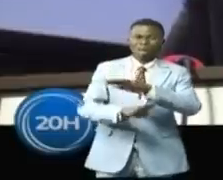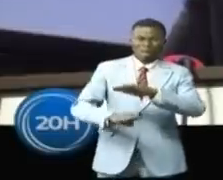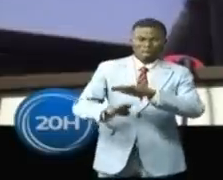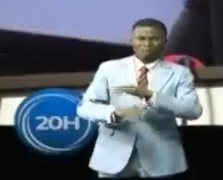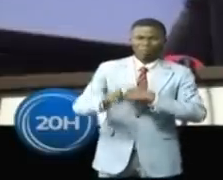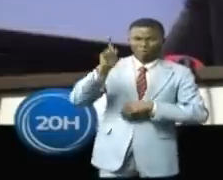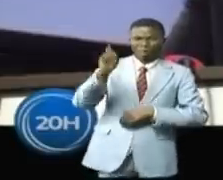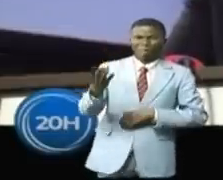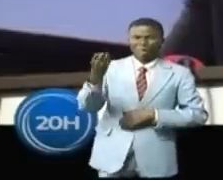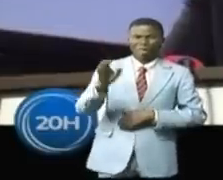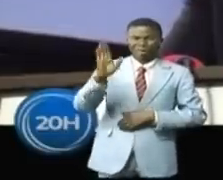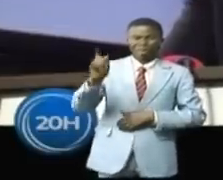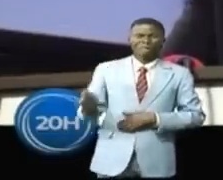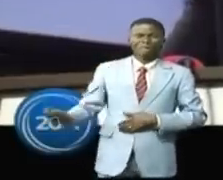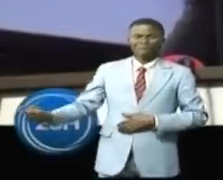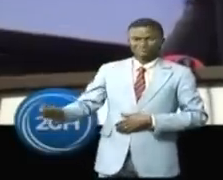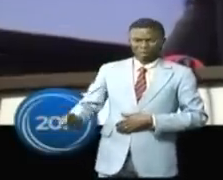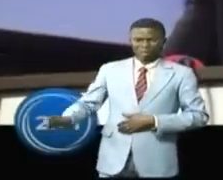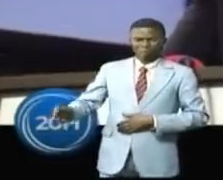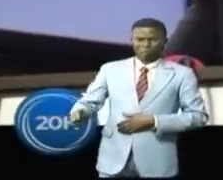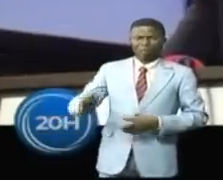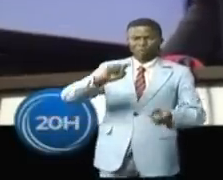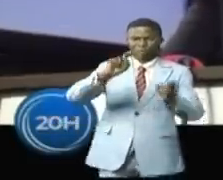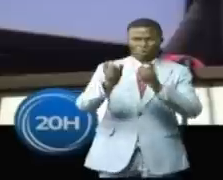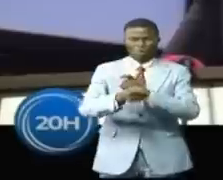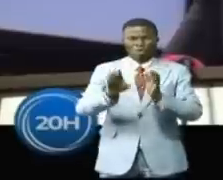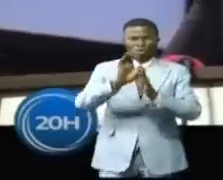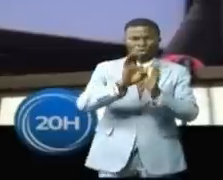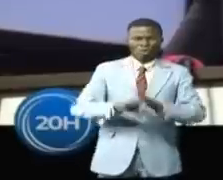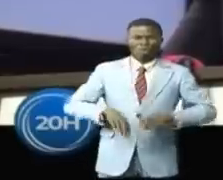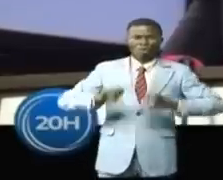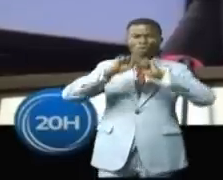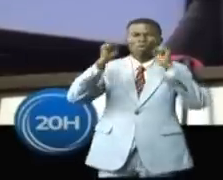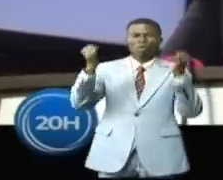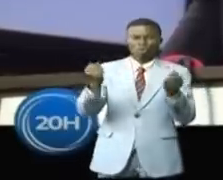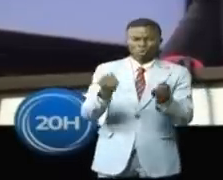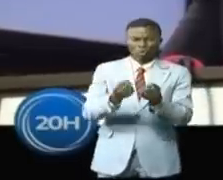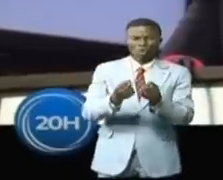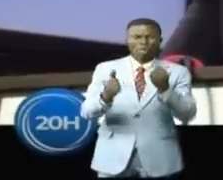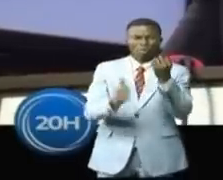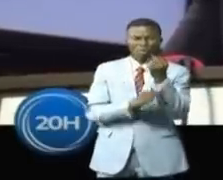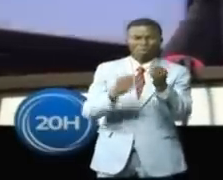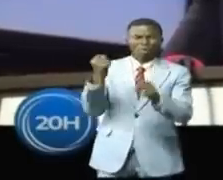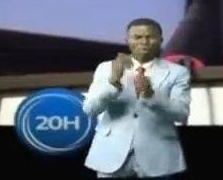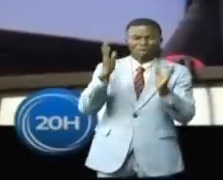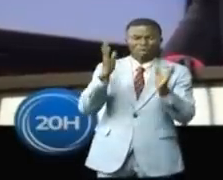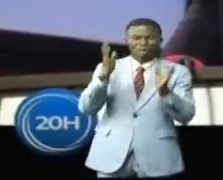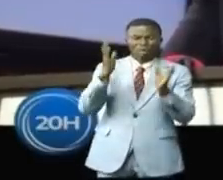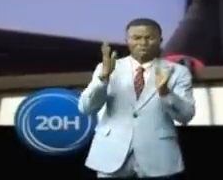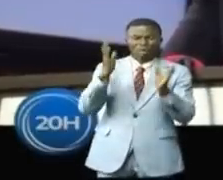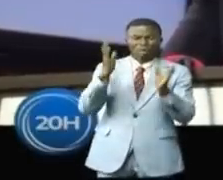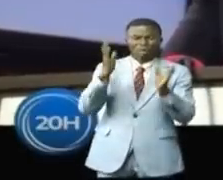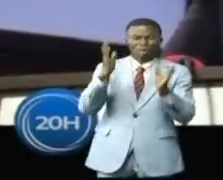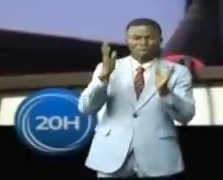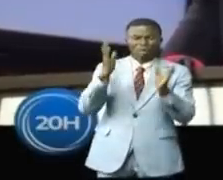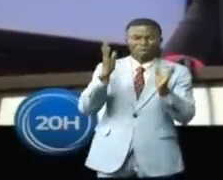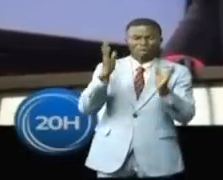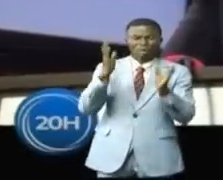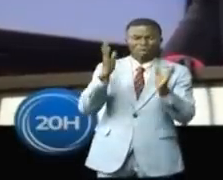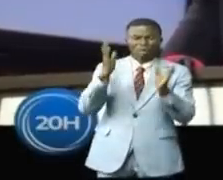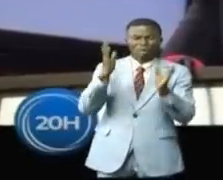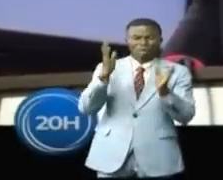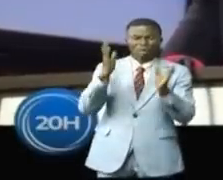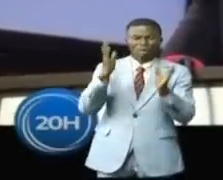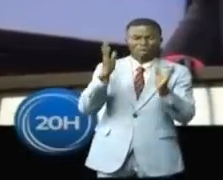145 territoires, à l'amélioration des conditions sociales des fonctionnaires policiers et militaires, à poursuivre